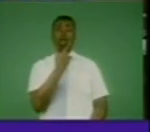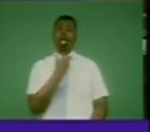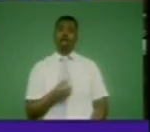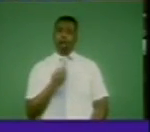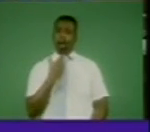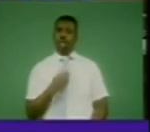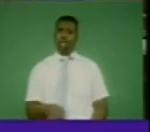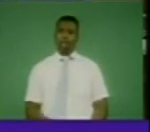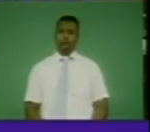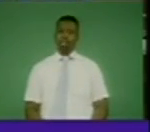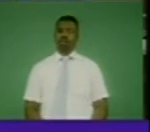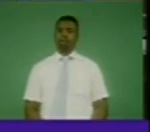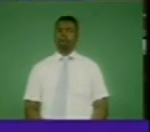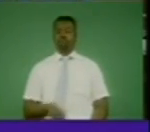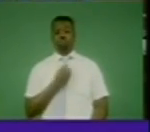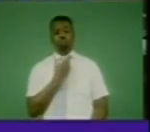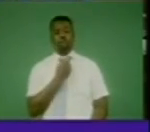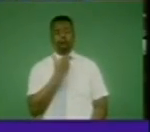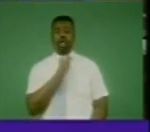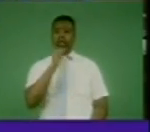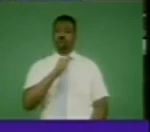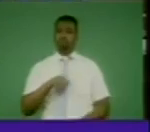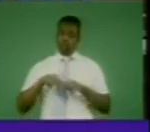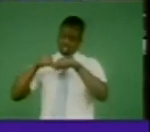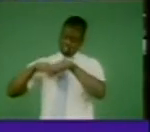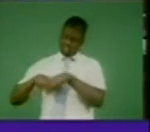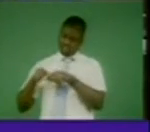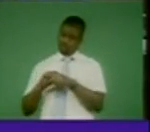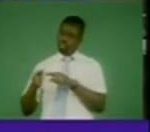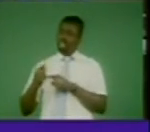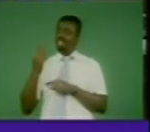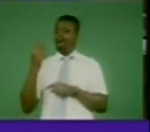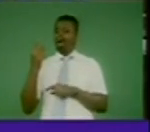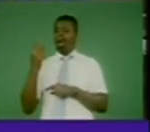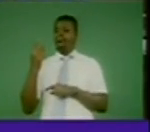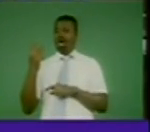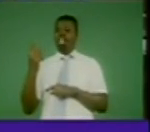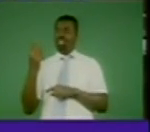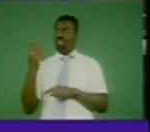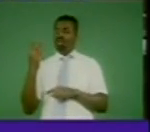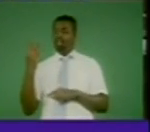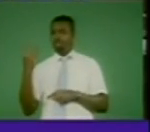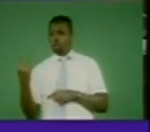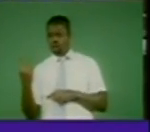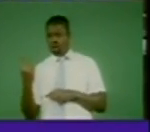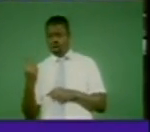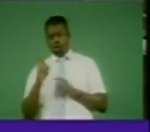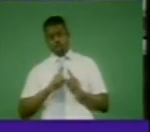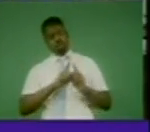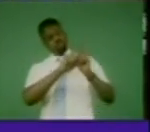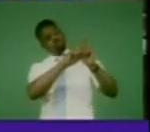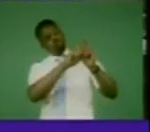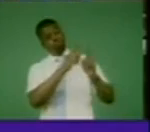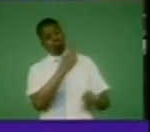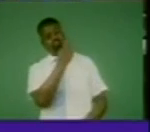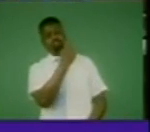jumla ya kura za ndio, kura ya chini ilikuwa 131 na kura ya juu ilikuwa ni